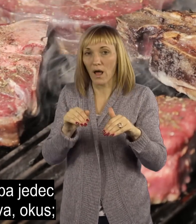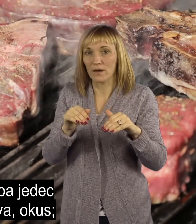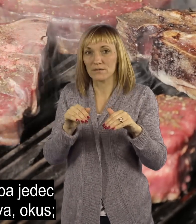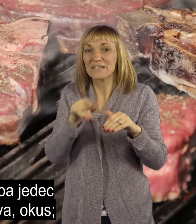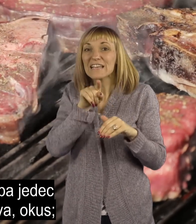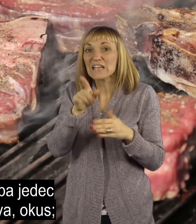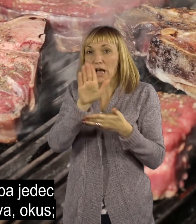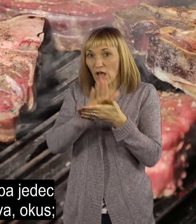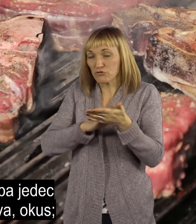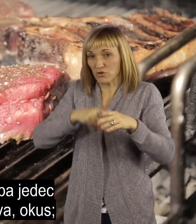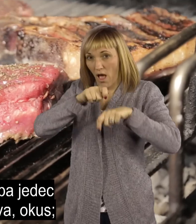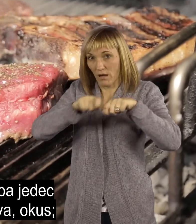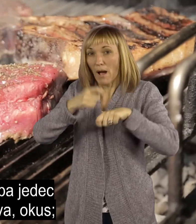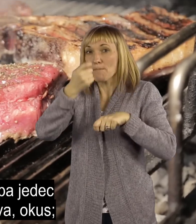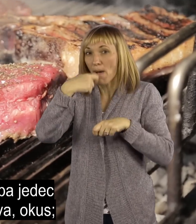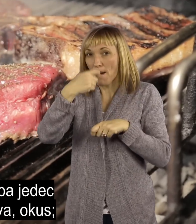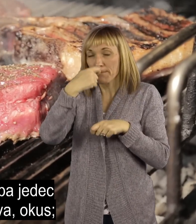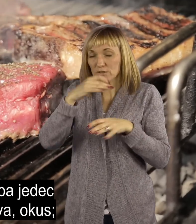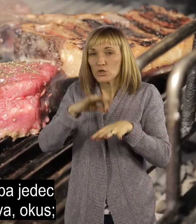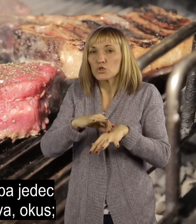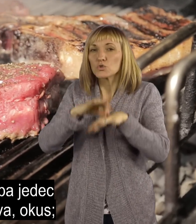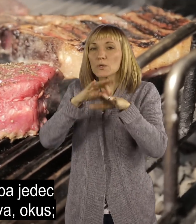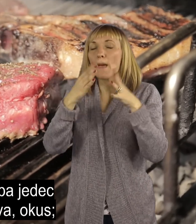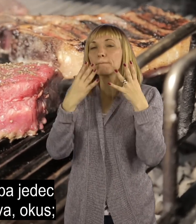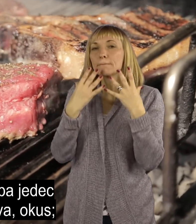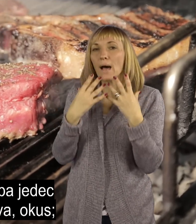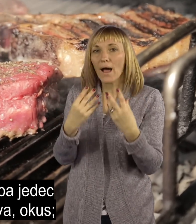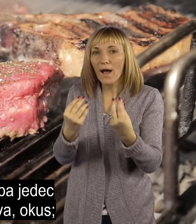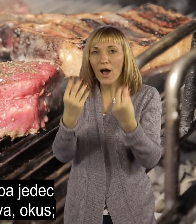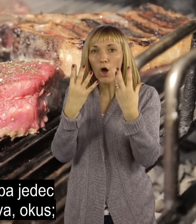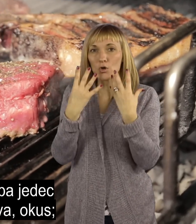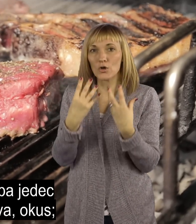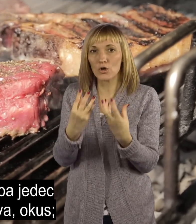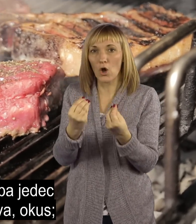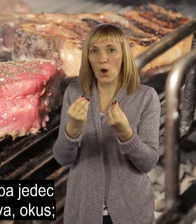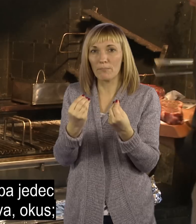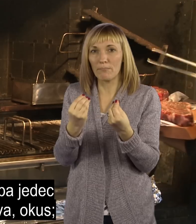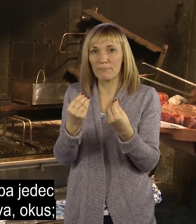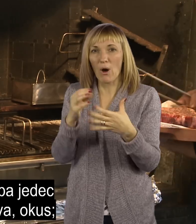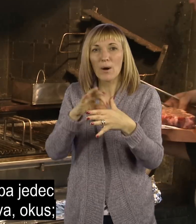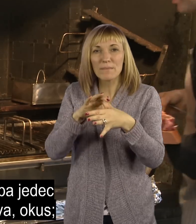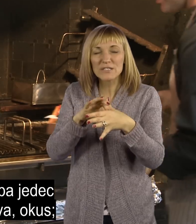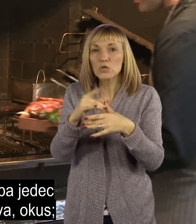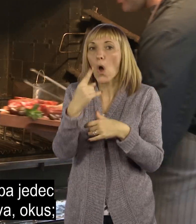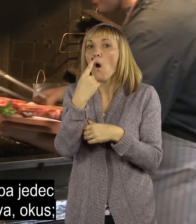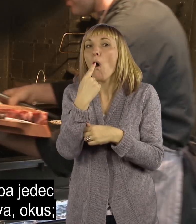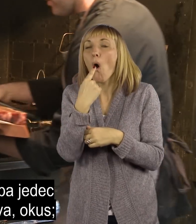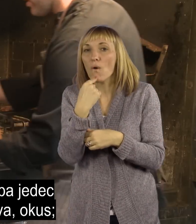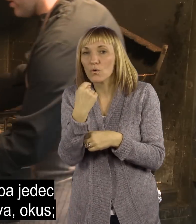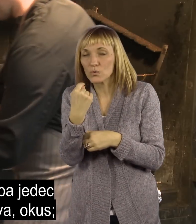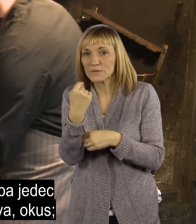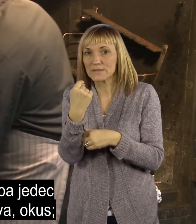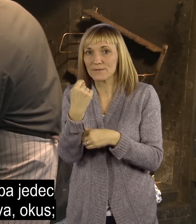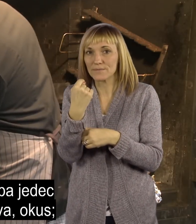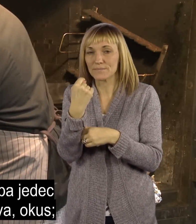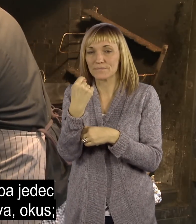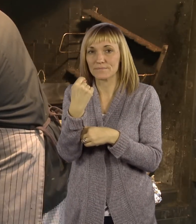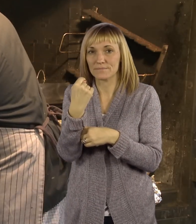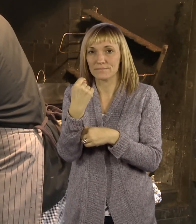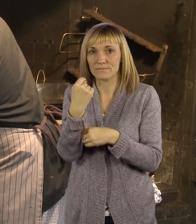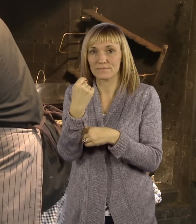pa jedec začuti potem mehkobo tkiva,